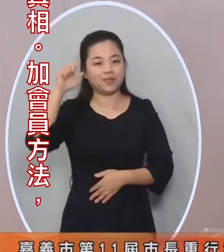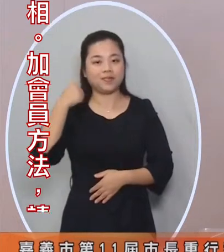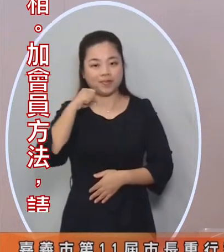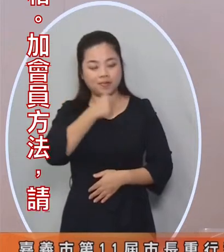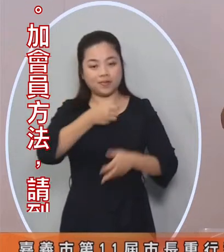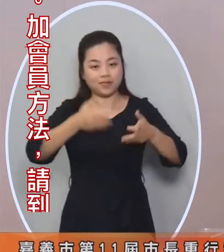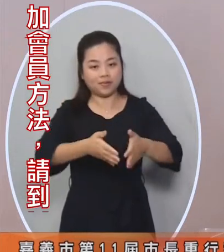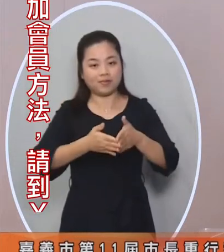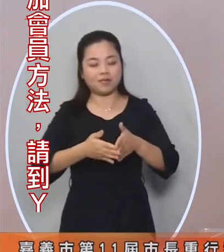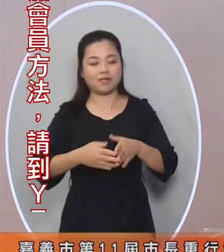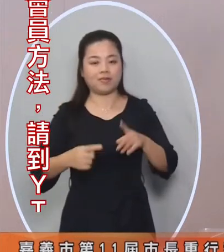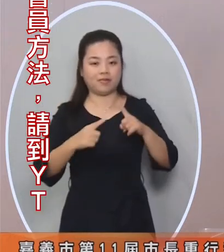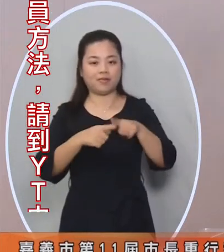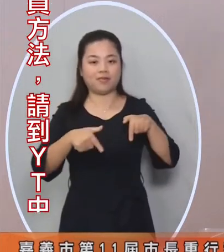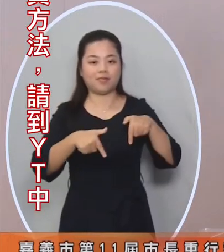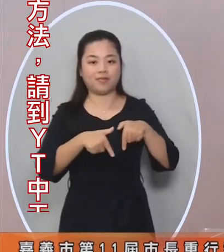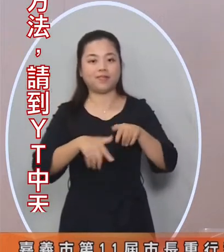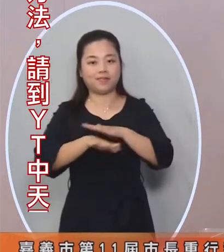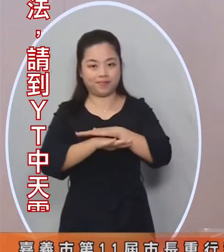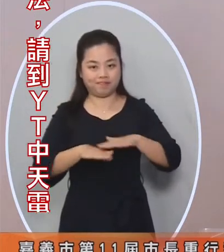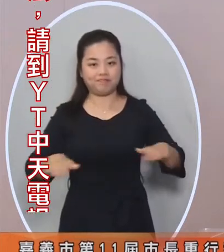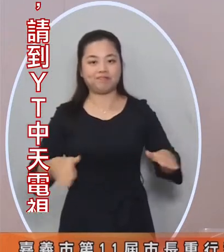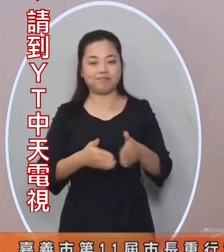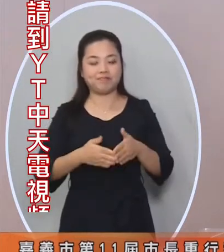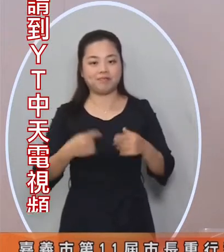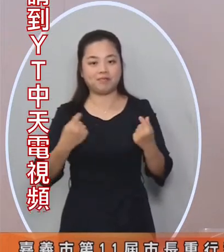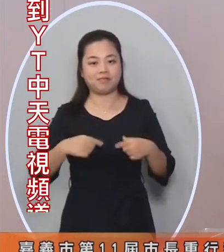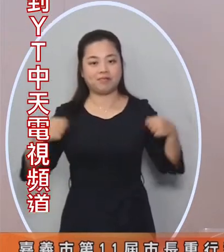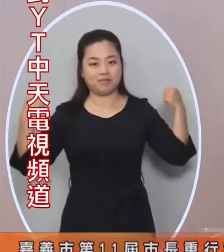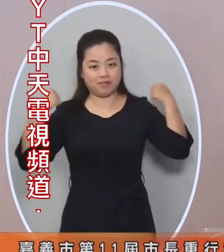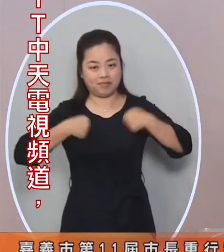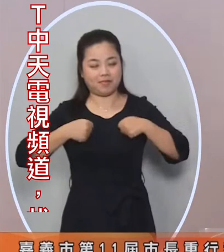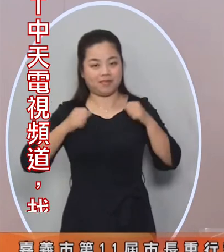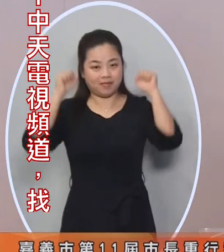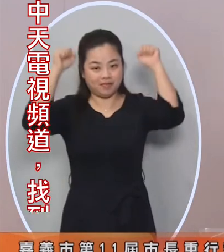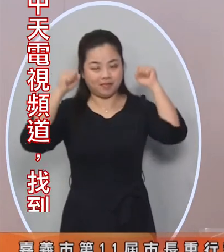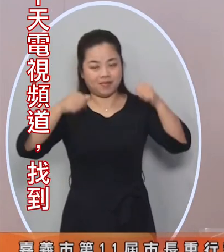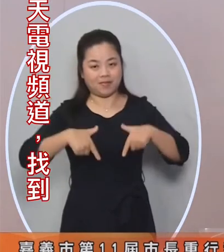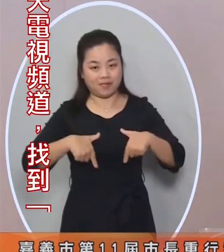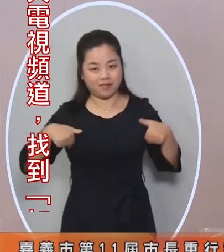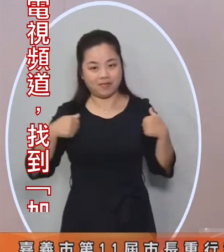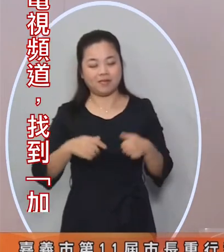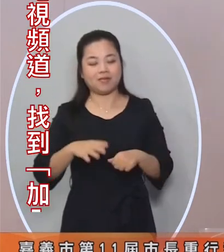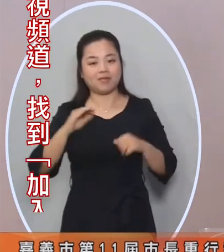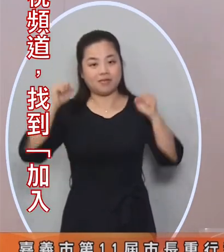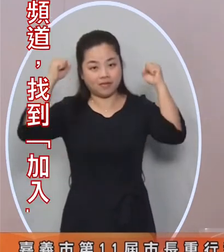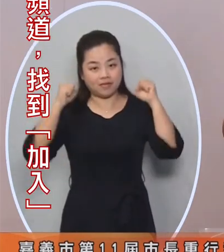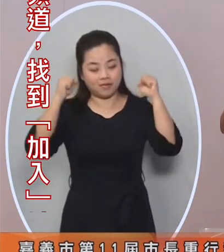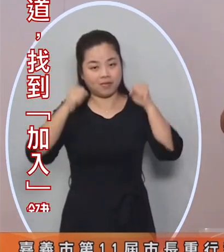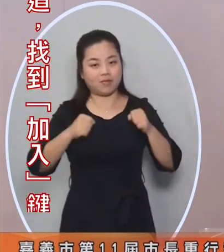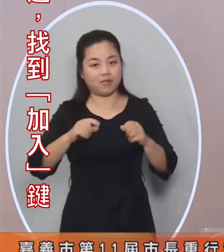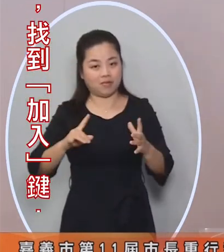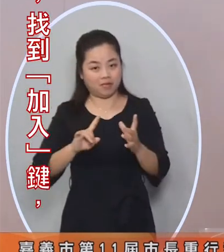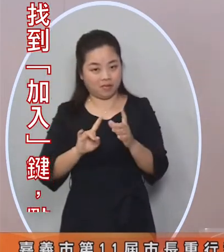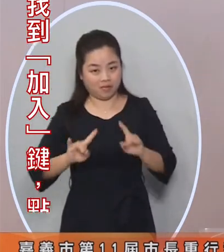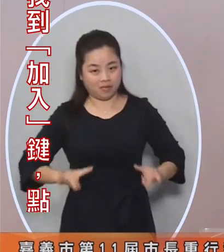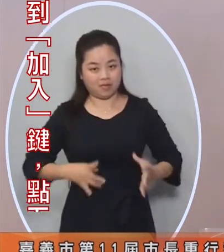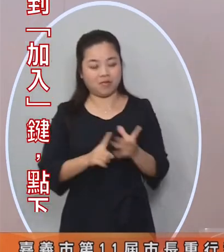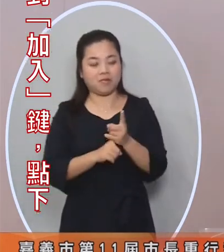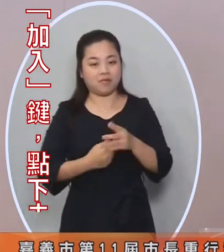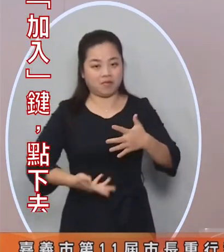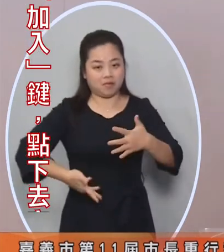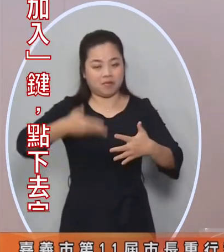重要啊，就是人要把人心稳定下来。像我穿这个运动内衣啊，就是代表一种运动的精神，这个能够提升国